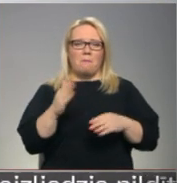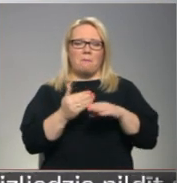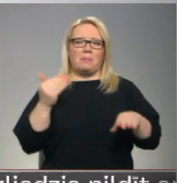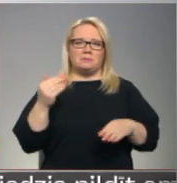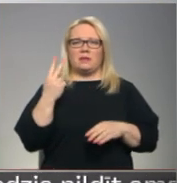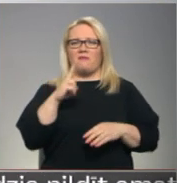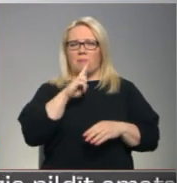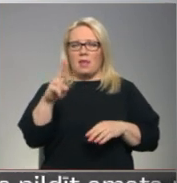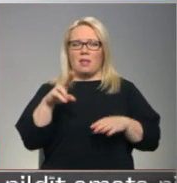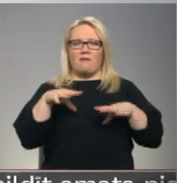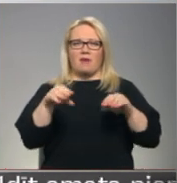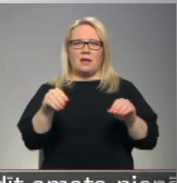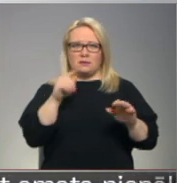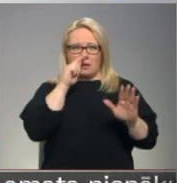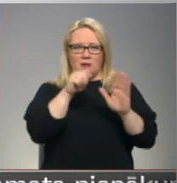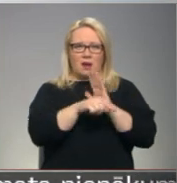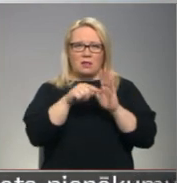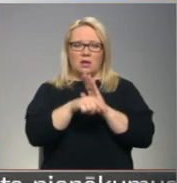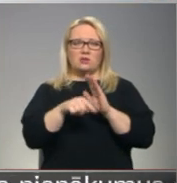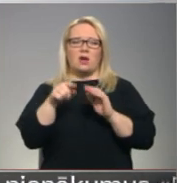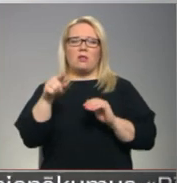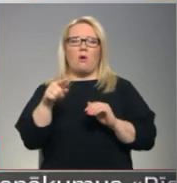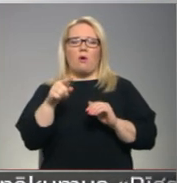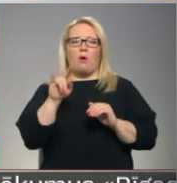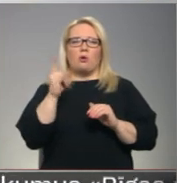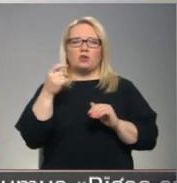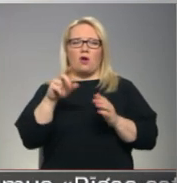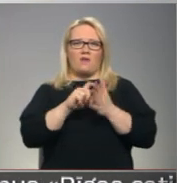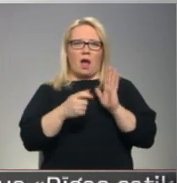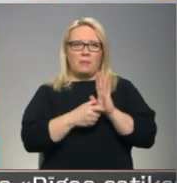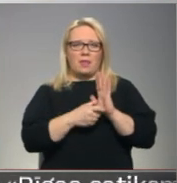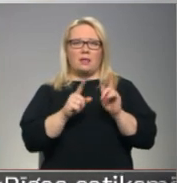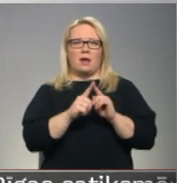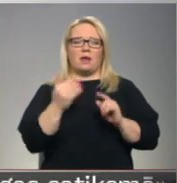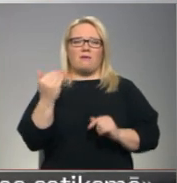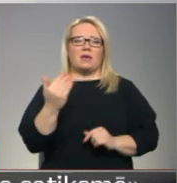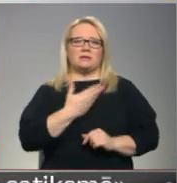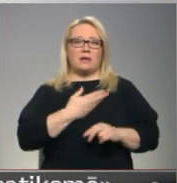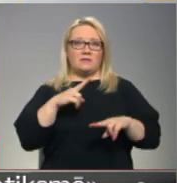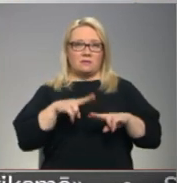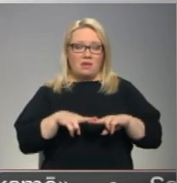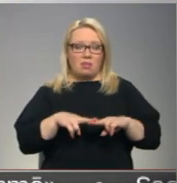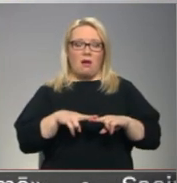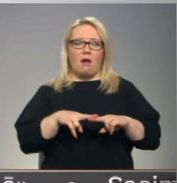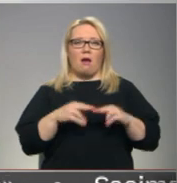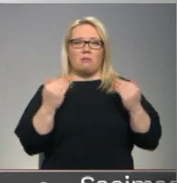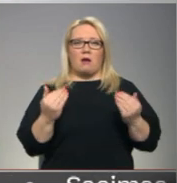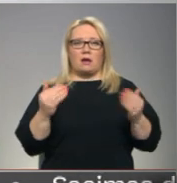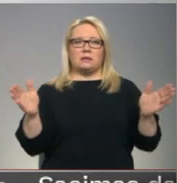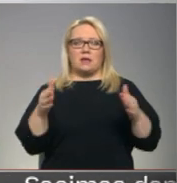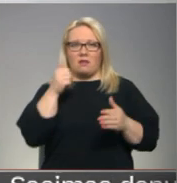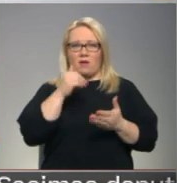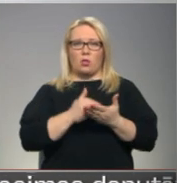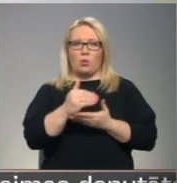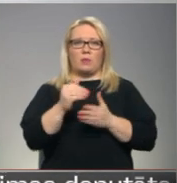divām nedēļām veica kratīšanu Ušakova kabinetā. Šeit stāv augstākā arī viņa dzīves vietā. Pašlaik sēdē vēl